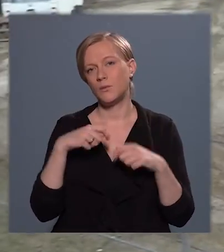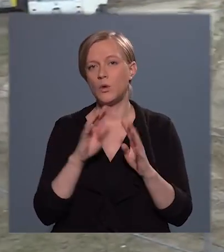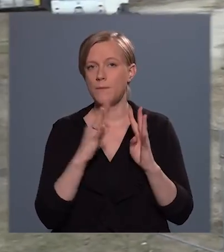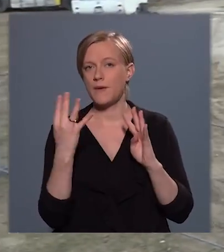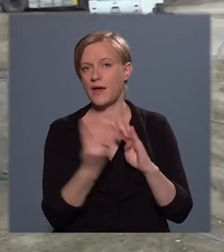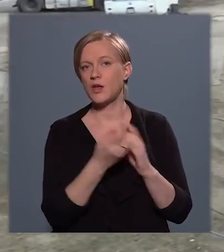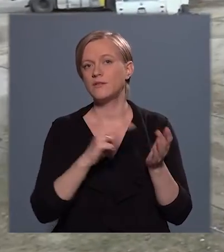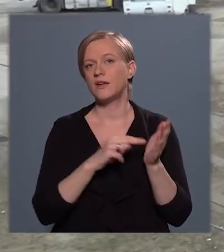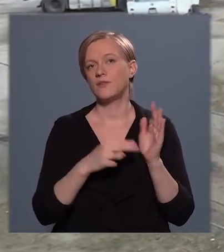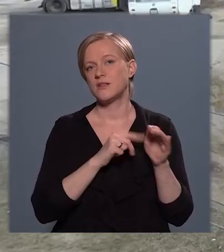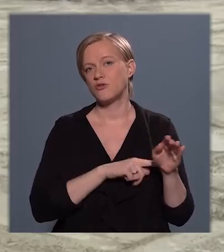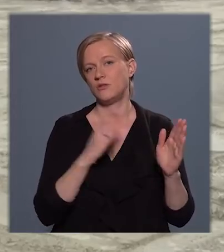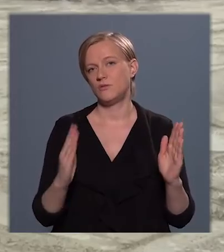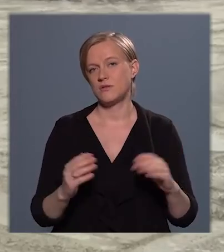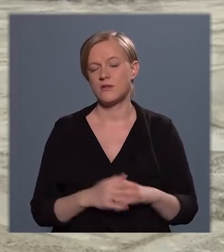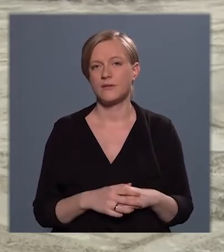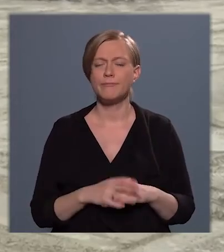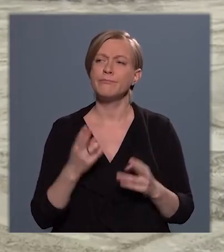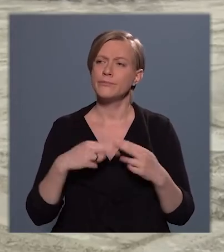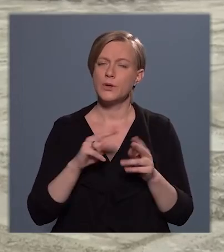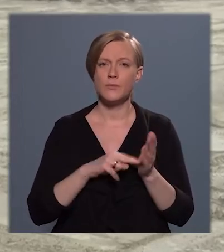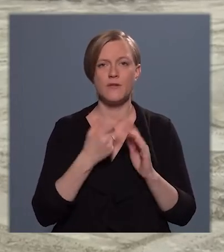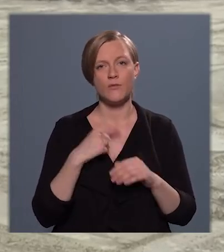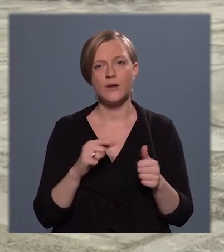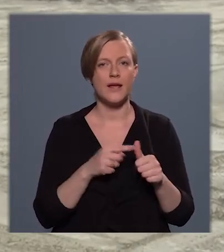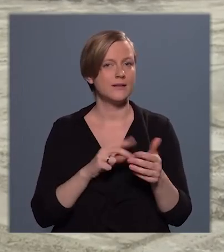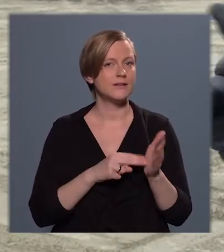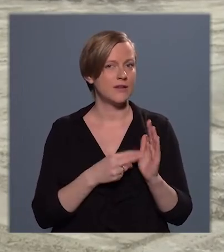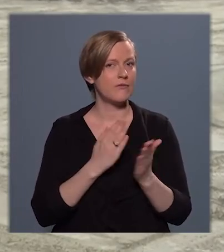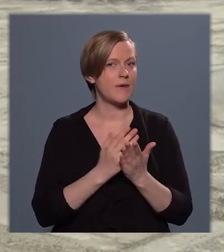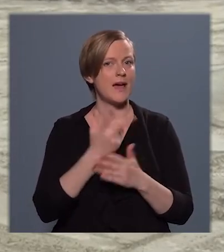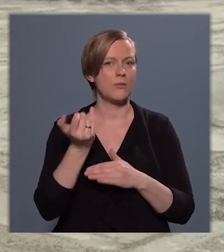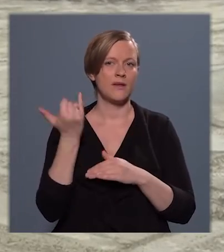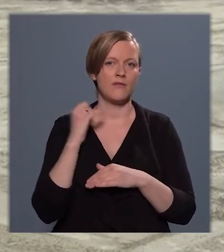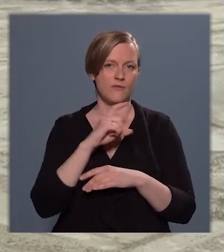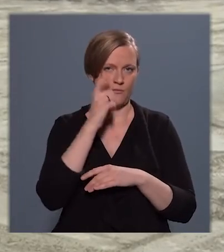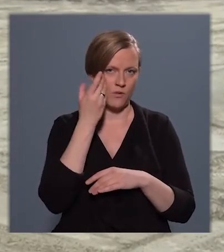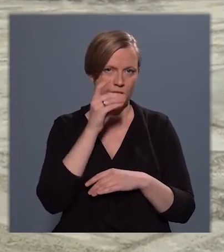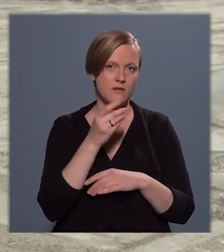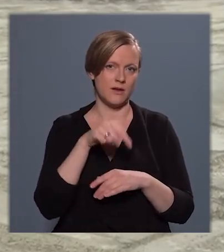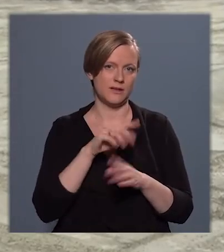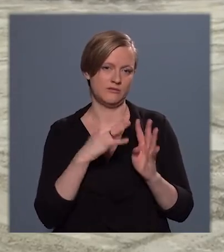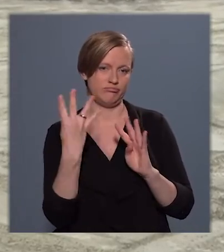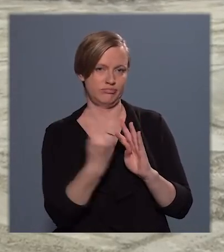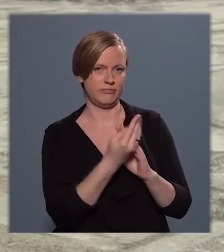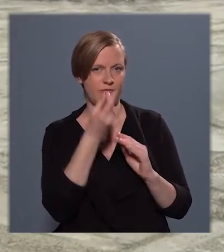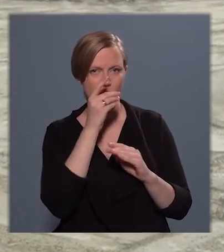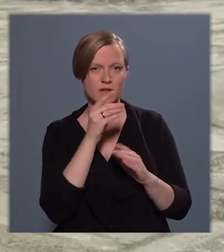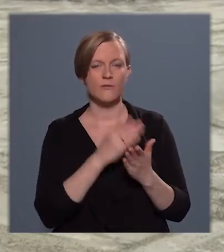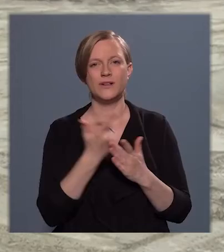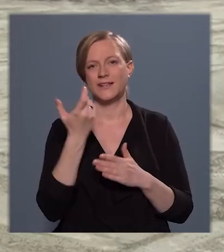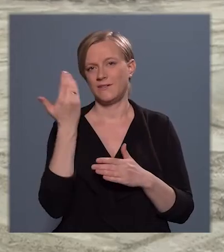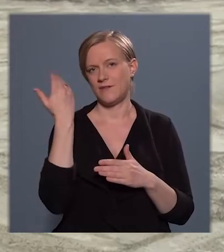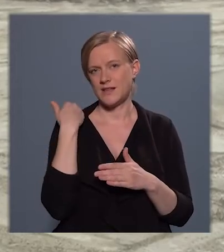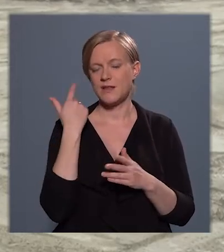tervezési időszakról. Több tervünk is volt. Az egyik tervünk szerint már 3 éve itt pörögnénk a pályán. Aztán volt 2 évvel ezelőtt, volt,